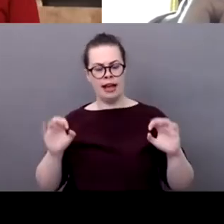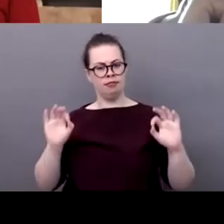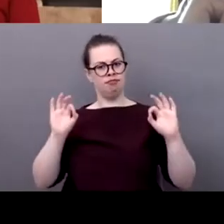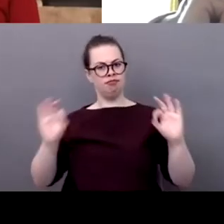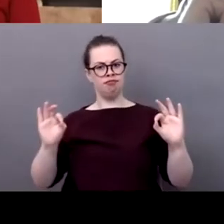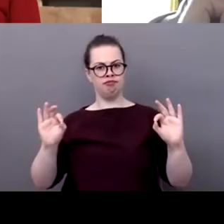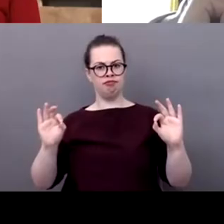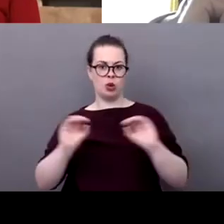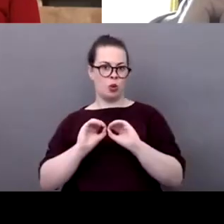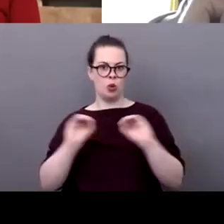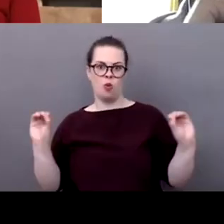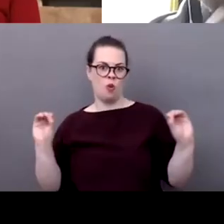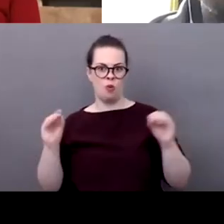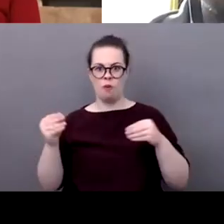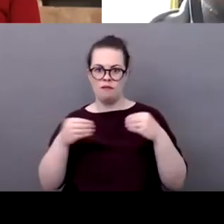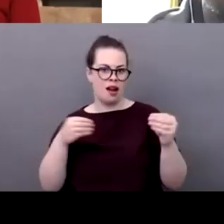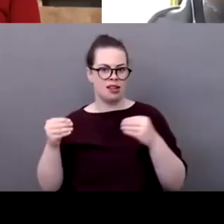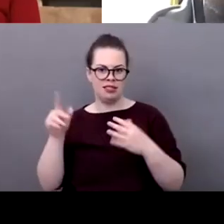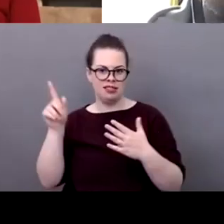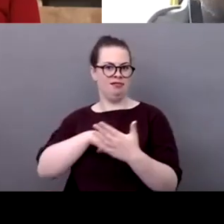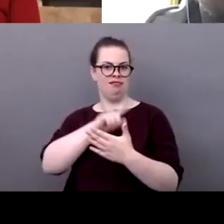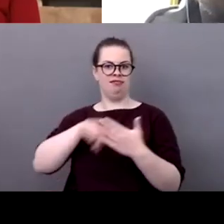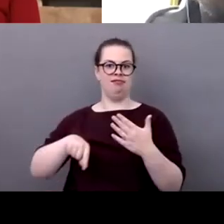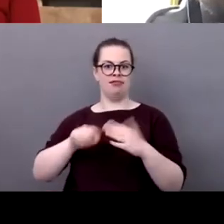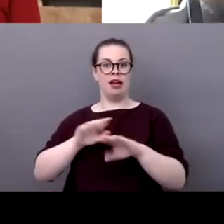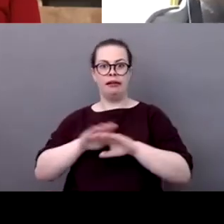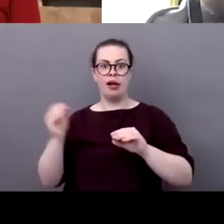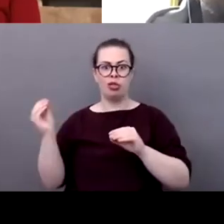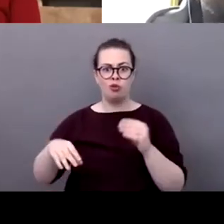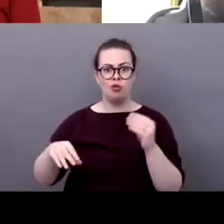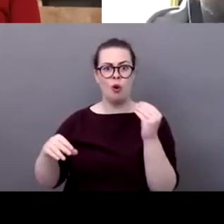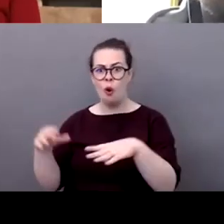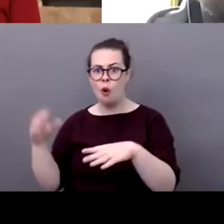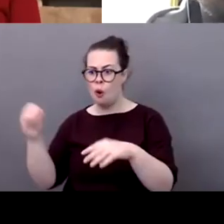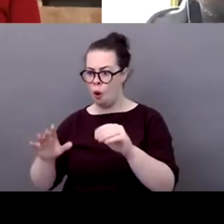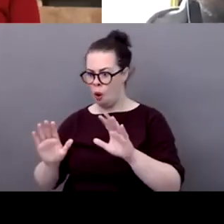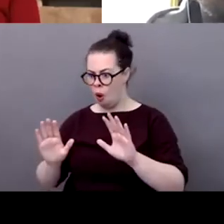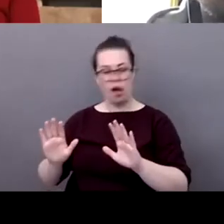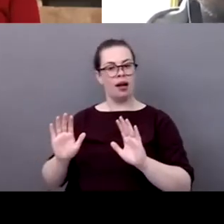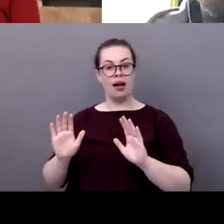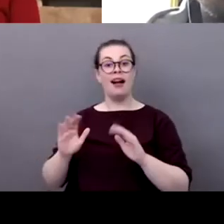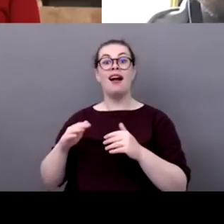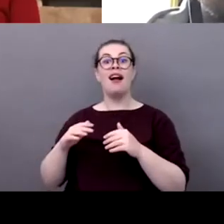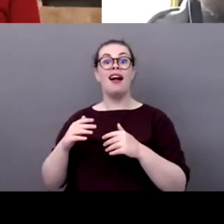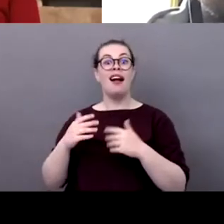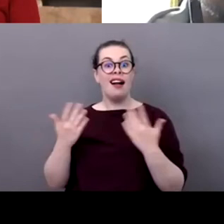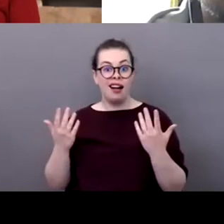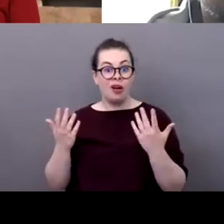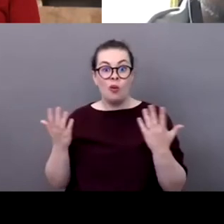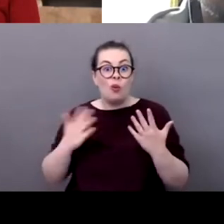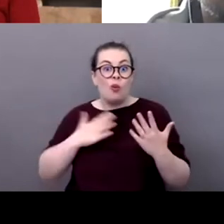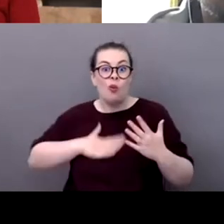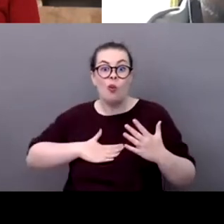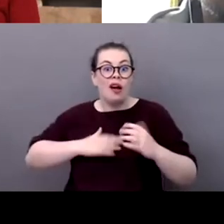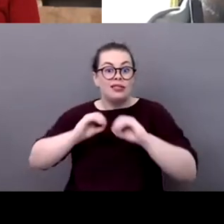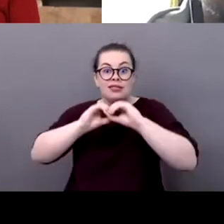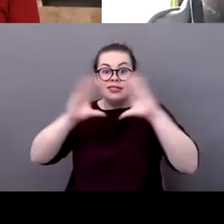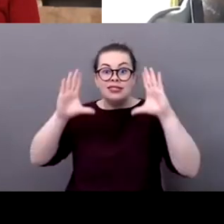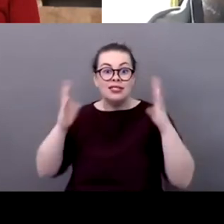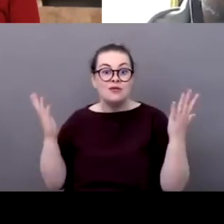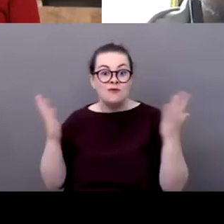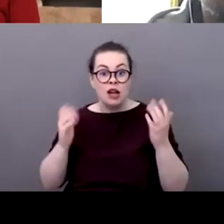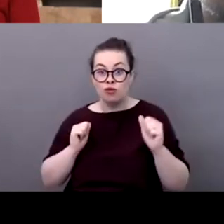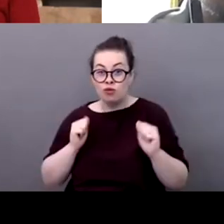moindre de déchets résiduels à la fin d'un événement ou d'une compétition. Alors, c'est vrai que la consigne, donc le fait que l'on paye pour